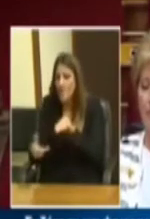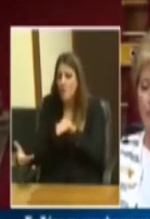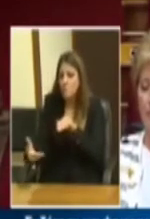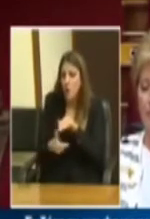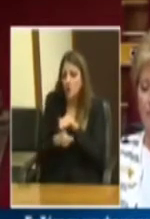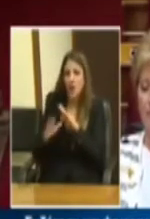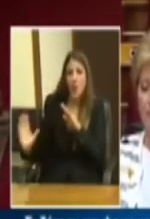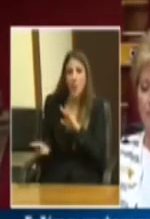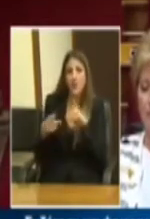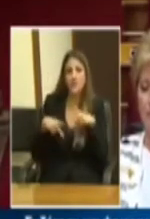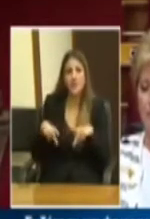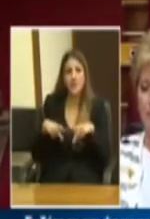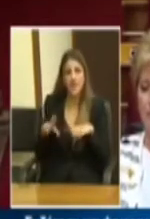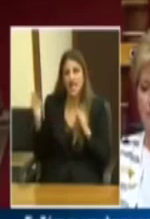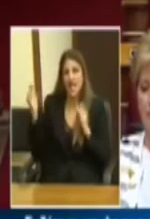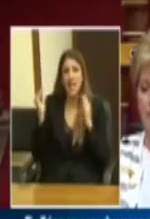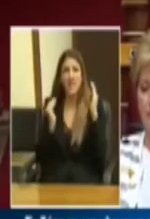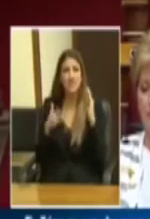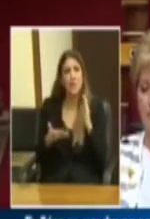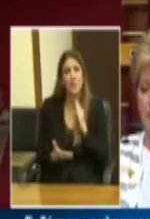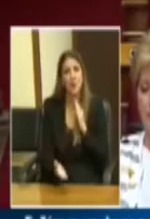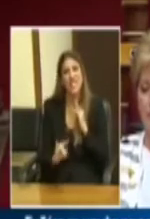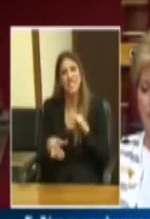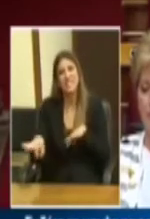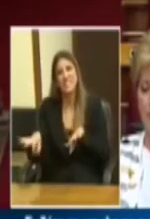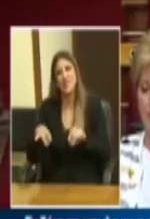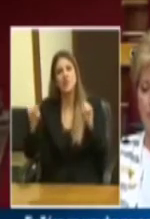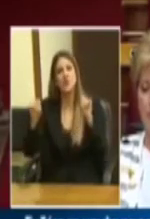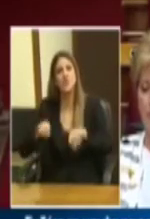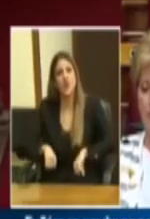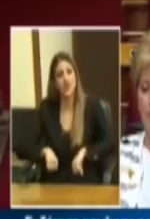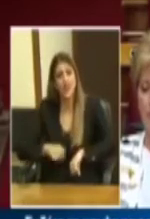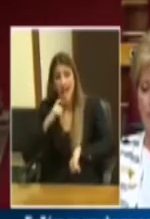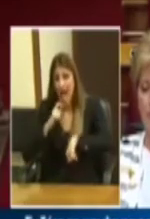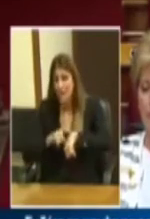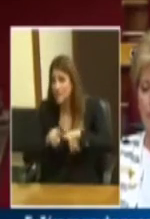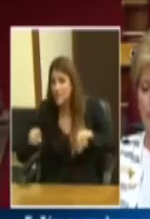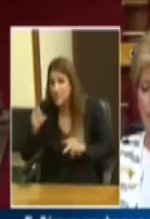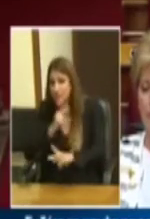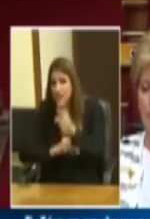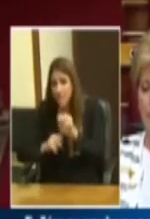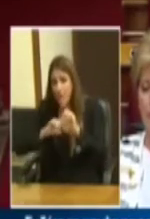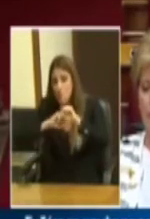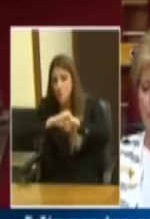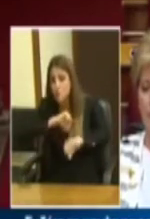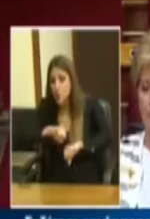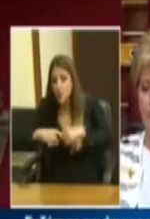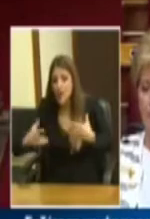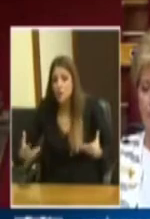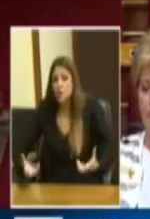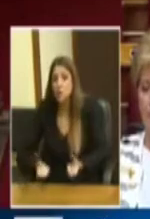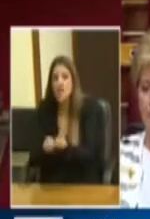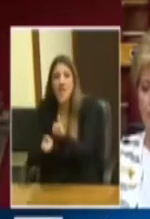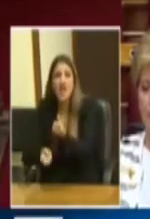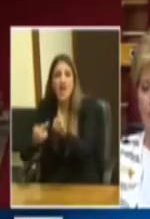Μομφής, για την συμφωνία ή το σχέδιο συμφωνίας, αλλά συζητάμε για την προσπάθεια επιβίωσης που κάνει η Νέα